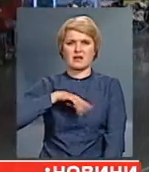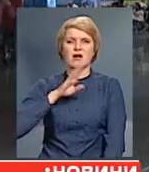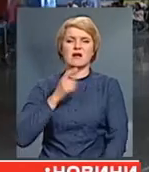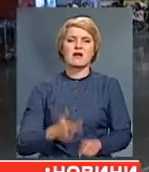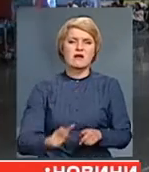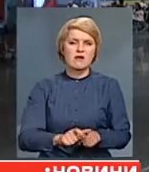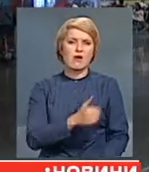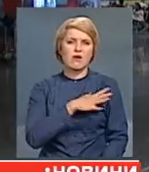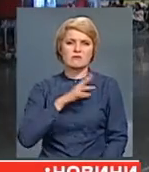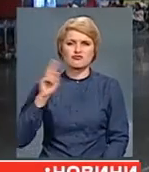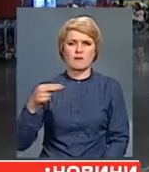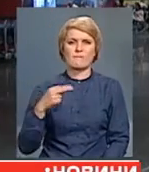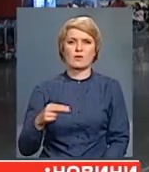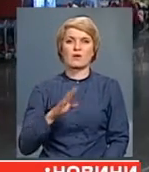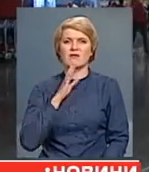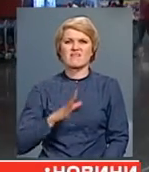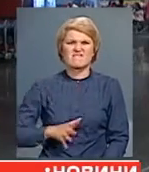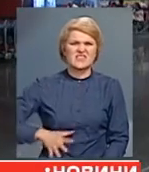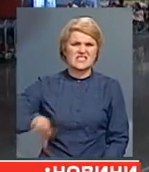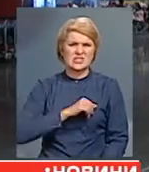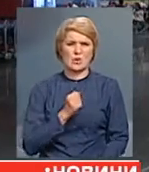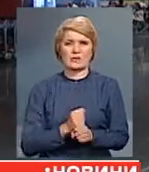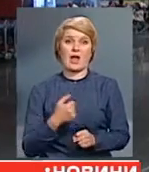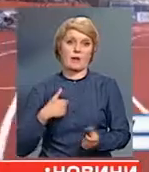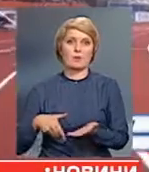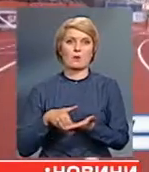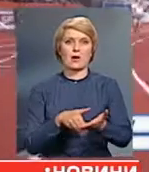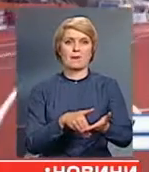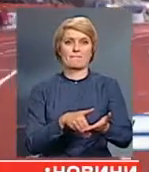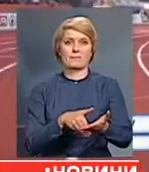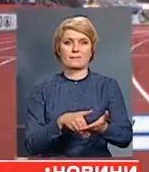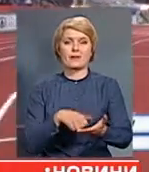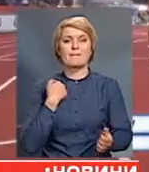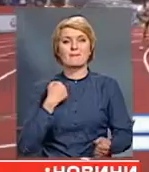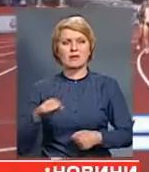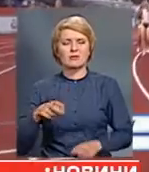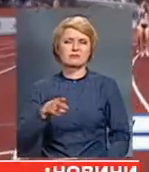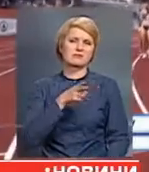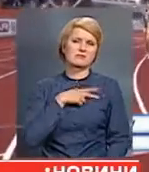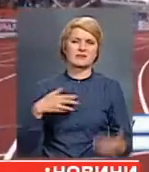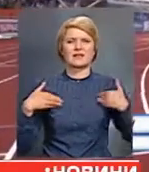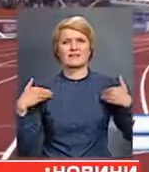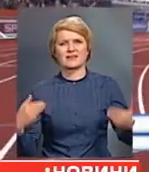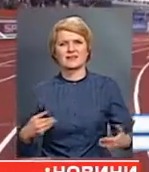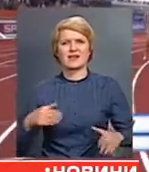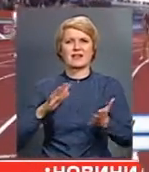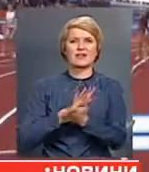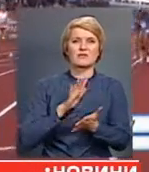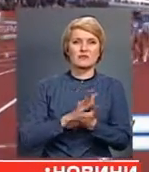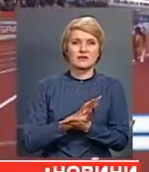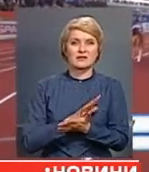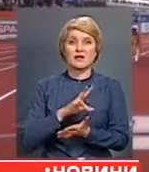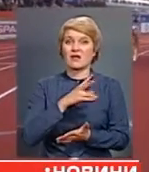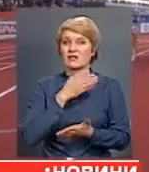очень хочет быть чемпионом. И она для этого все делает, ну а мы ей помогаем. Переможниці – нагороди, вітання, увага преси, але не право